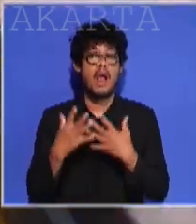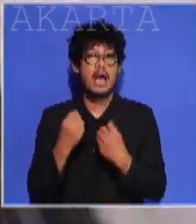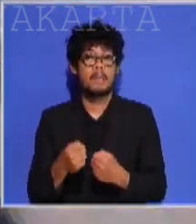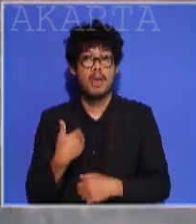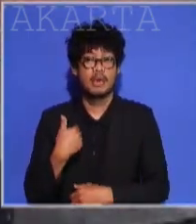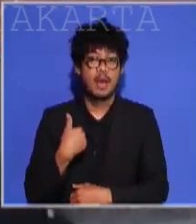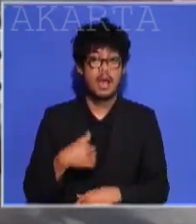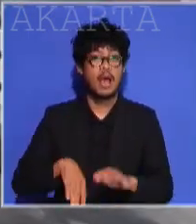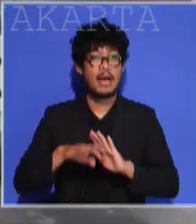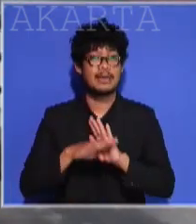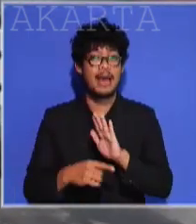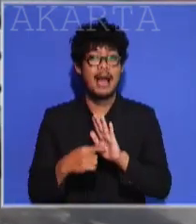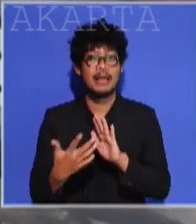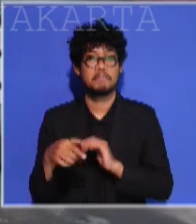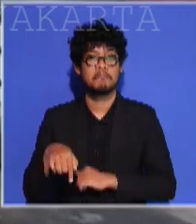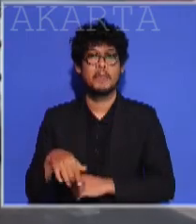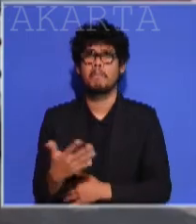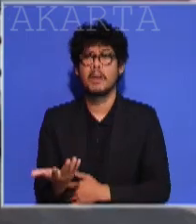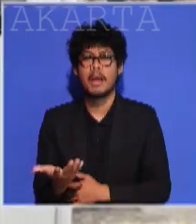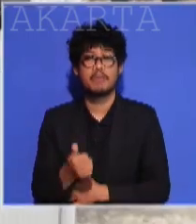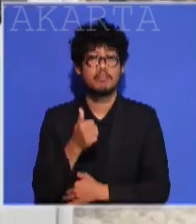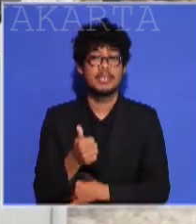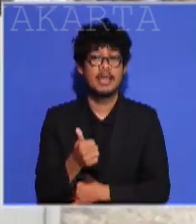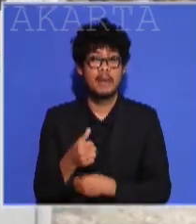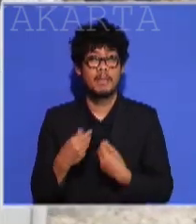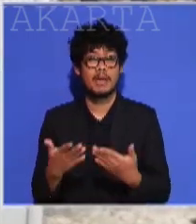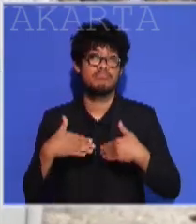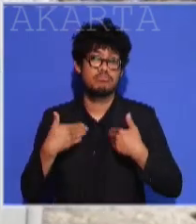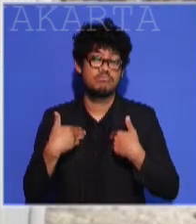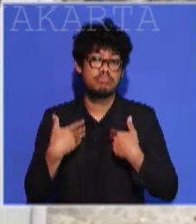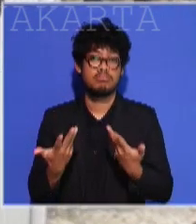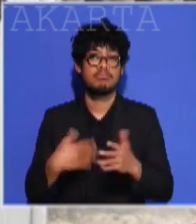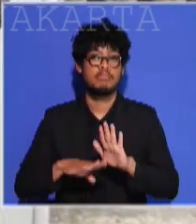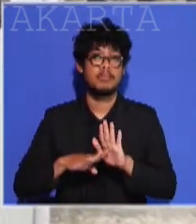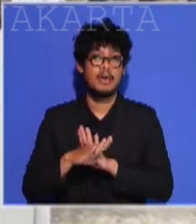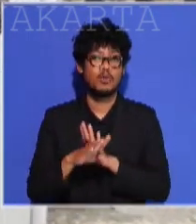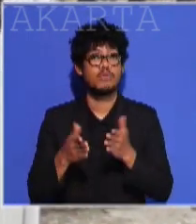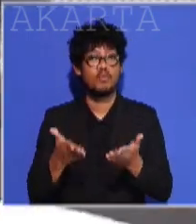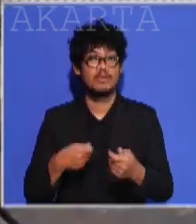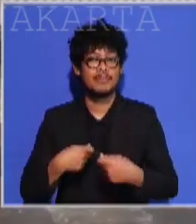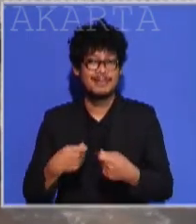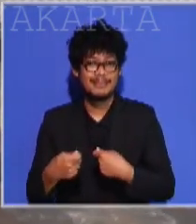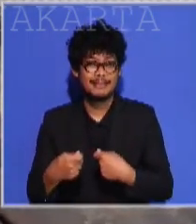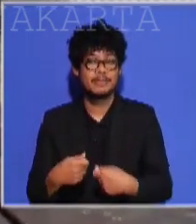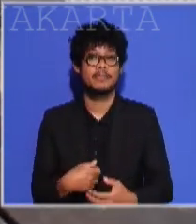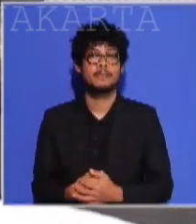olahraga terakbar setanah air ini mampu memberikan kegembiraan dan juga peningkatan bagi usahanya.